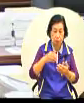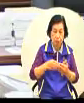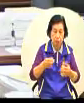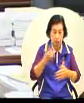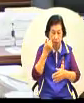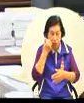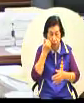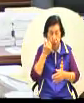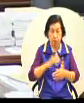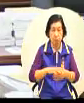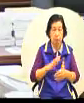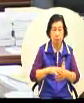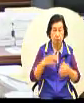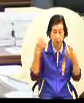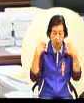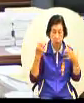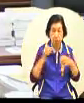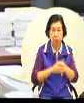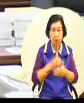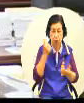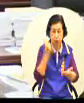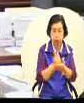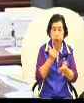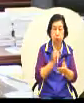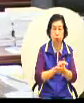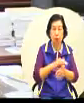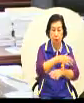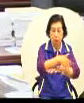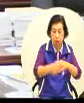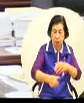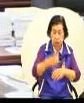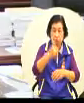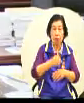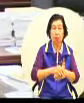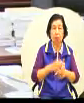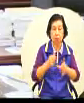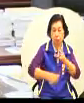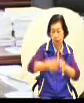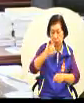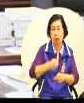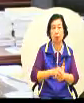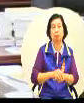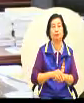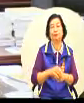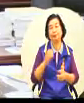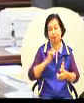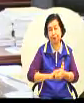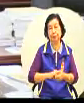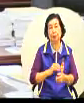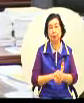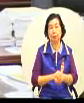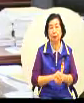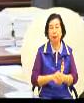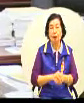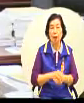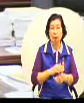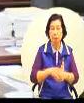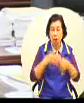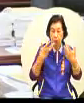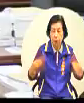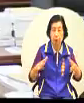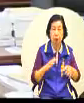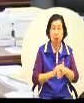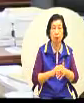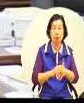长，所以原乡的民主政治跟资源建设啊，到底